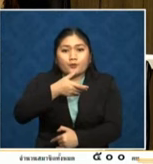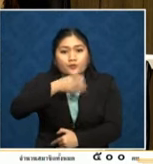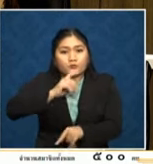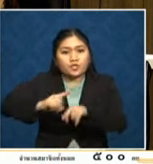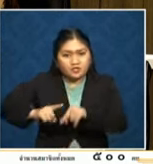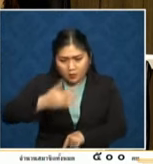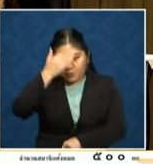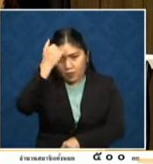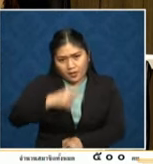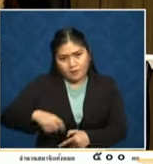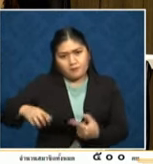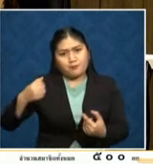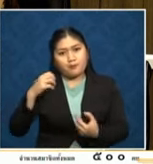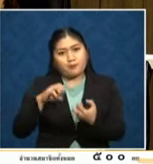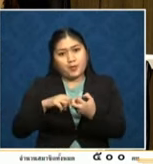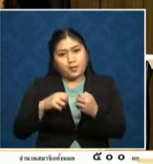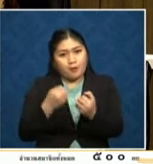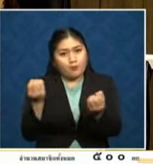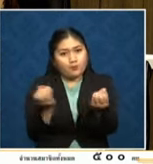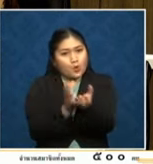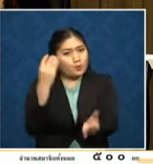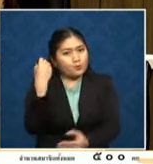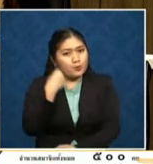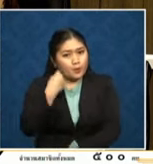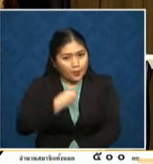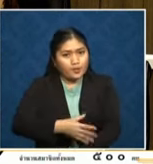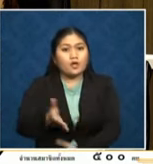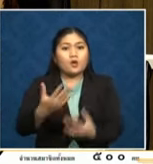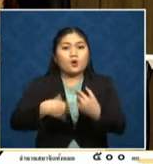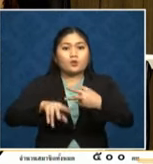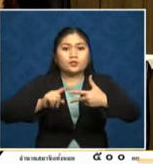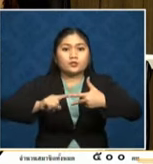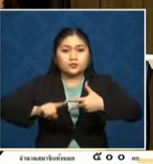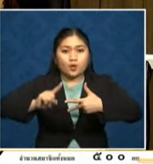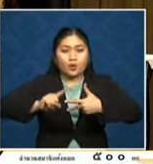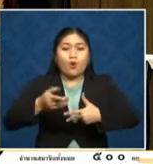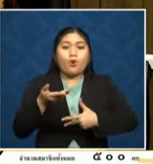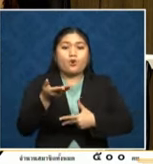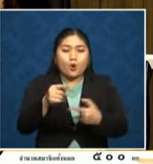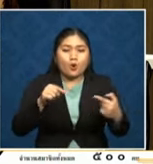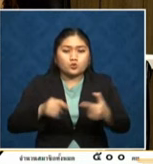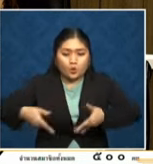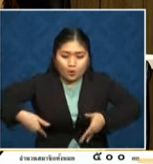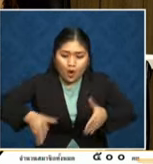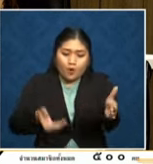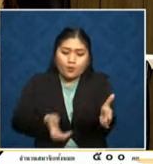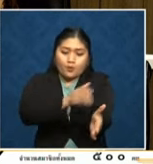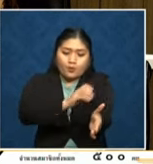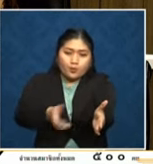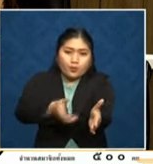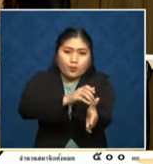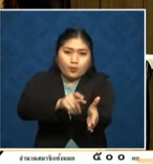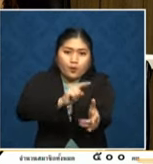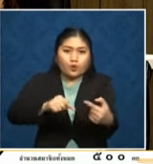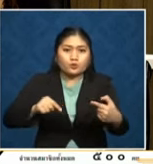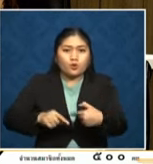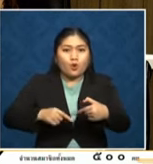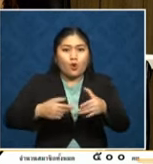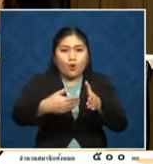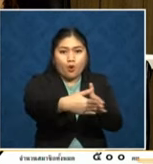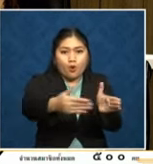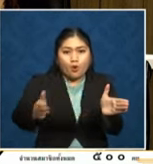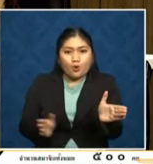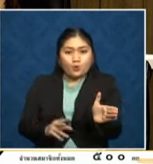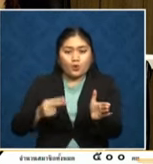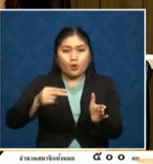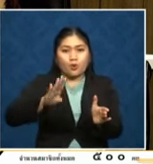นซ้ำซากเป็นประจำทุกปีค่ะโครงการที่2ค่ะขอให้พิจารณาขุดลอกหรือทำโครงการอนุรักษ์ฟื้นฟูหนองบึงลับหน้าบ้านโ